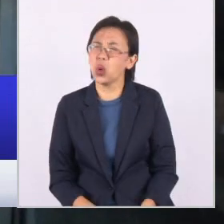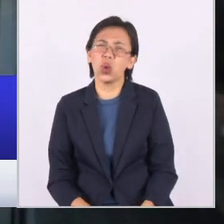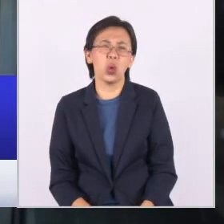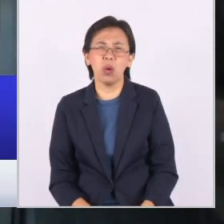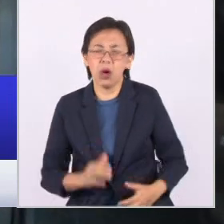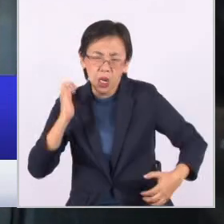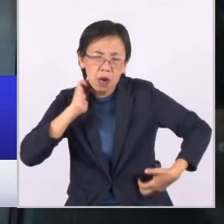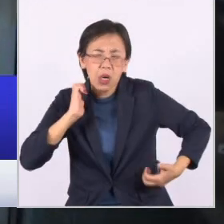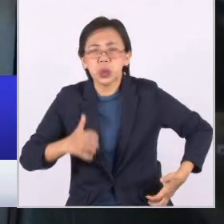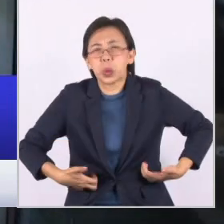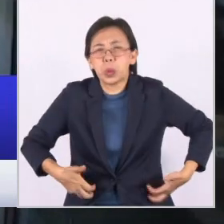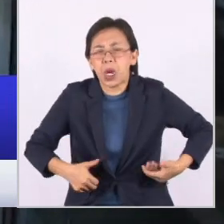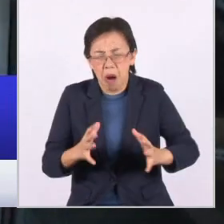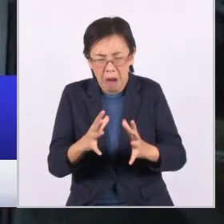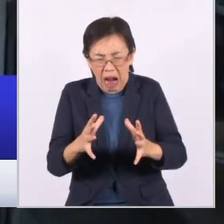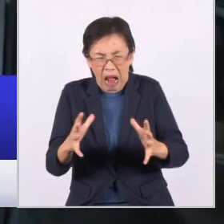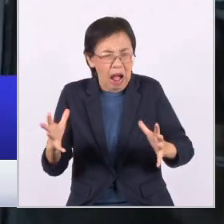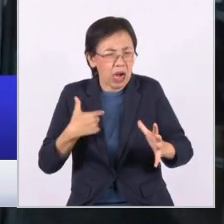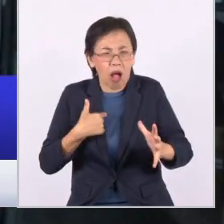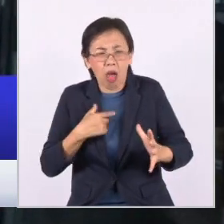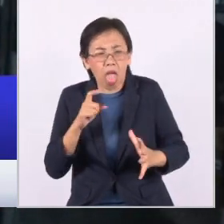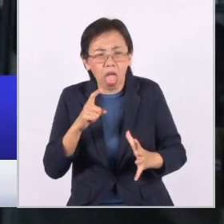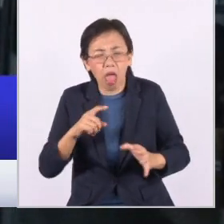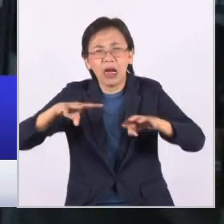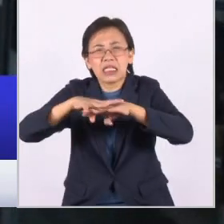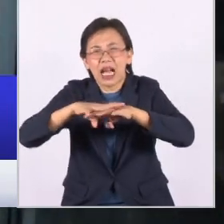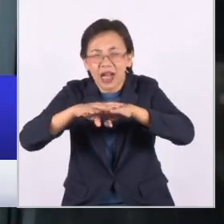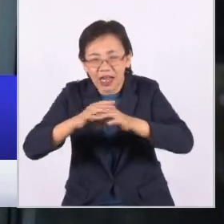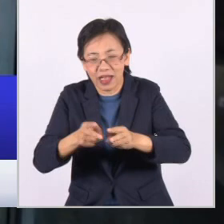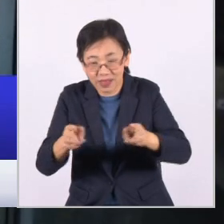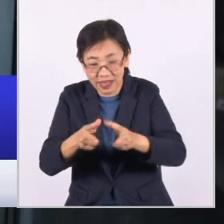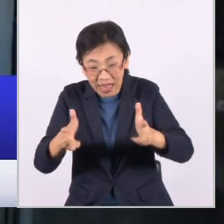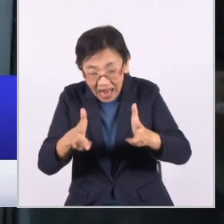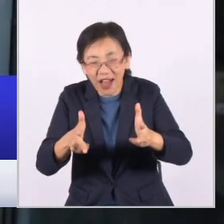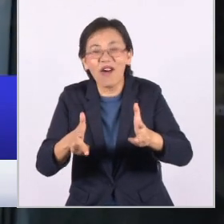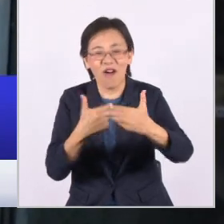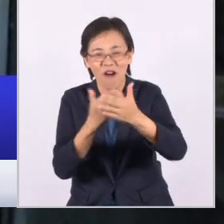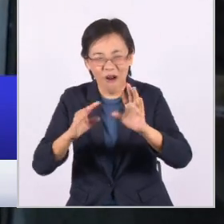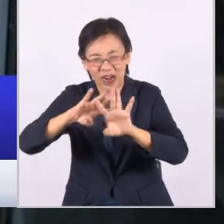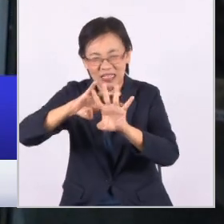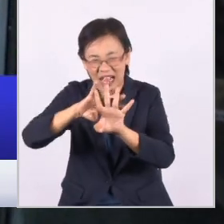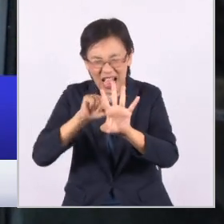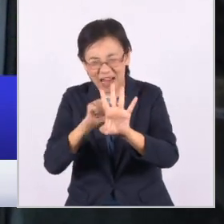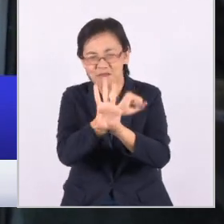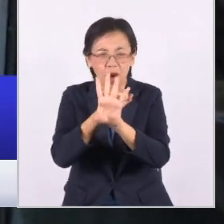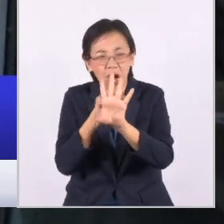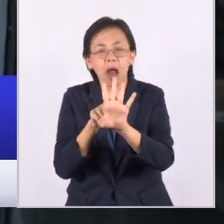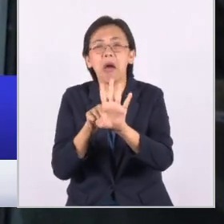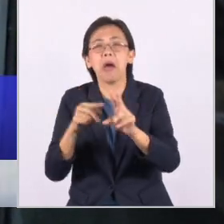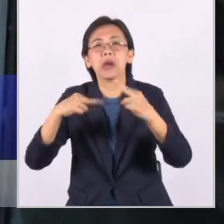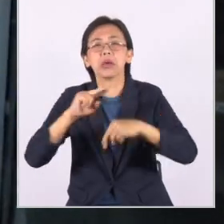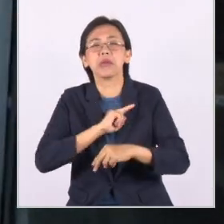นนี้ก็คือเยอะปล่อยแล้วเราก็ป้องกันเองเหมือนในครัวพี่จะติดตาข่ายเลยทำใจค่ะแล้วก็ป้องกันตัวเองดูแลบ้านตัว